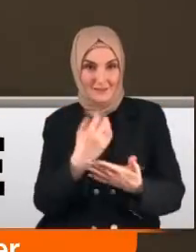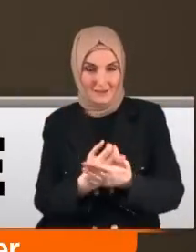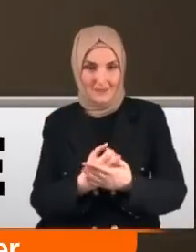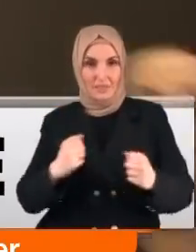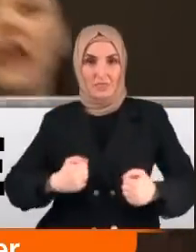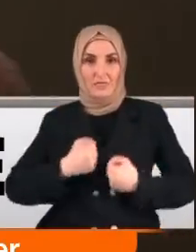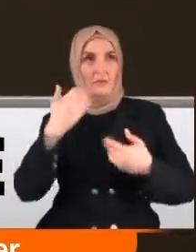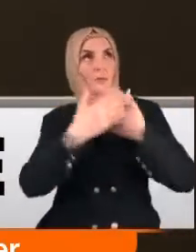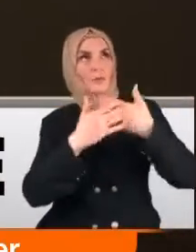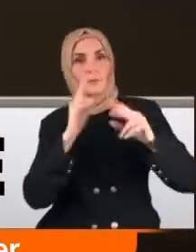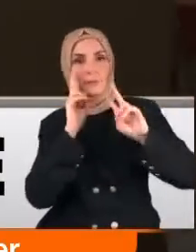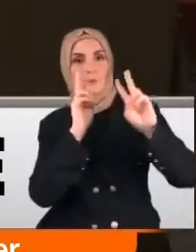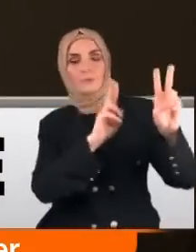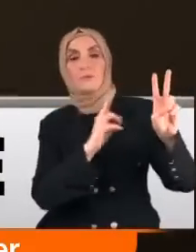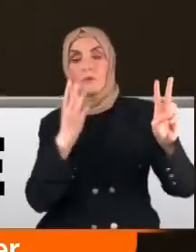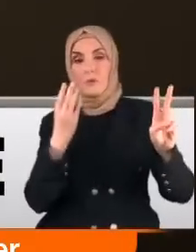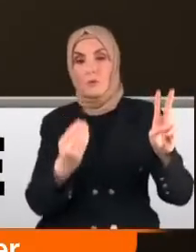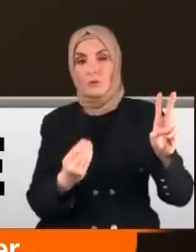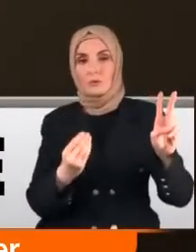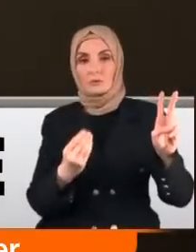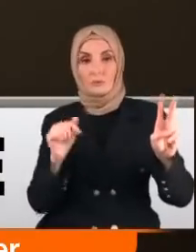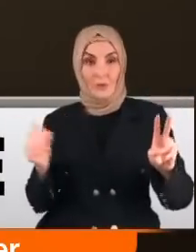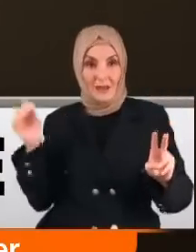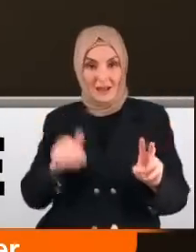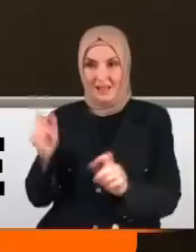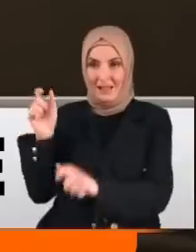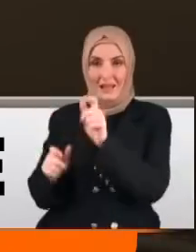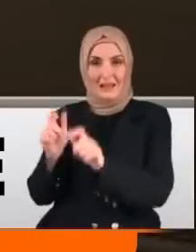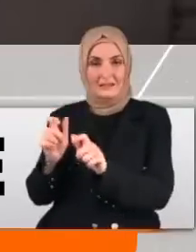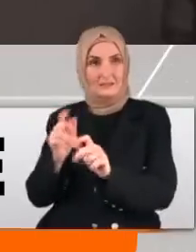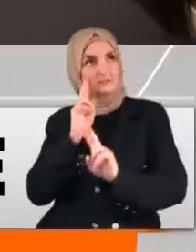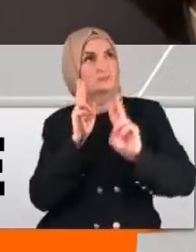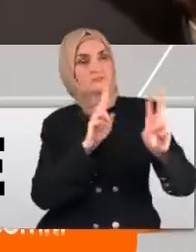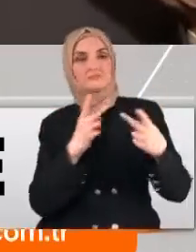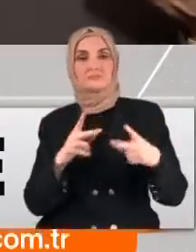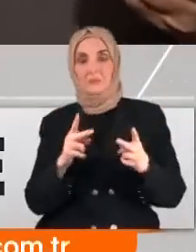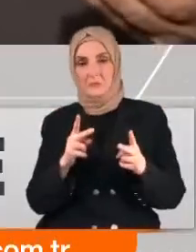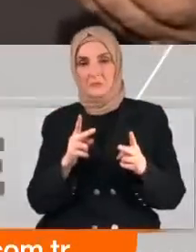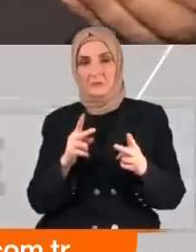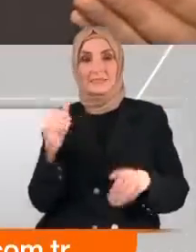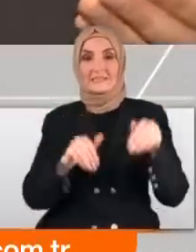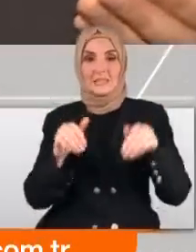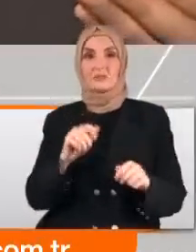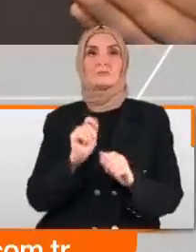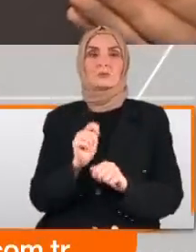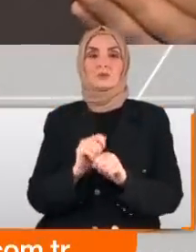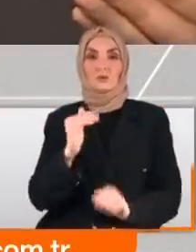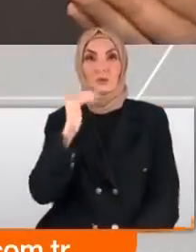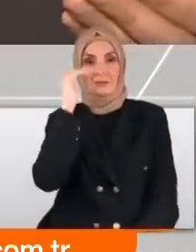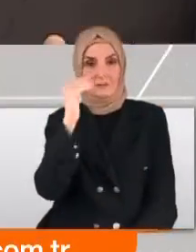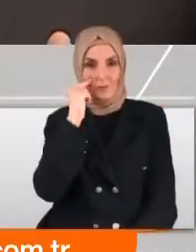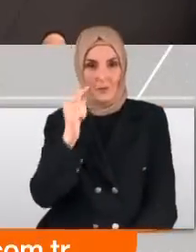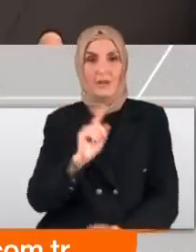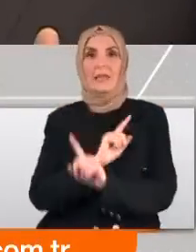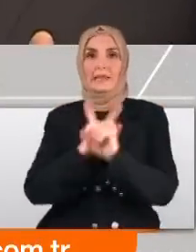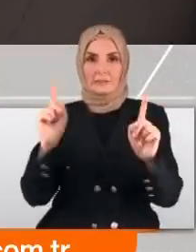genel merkezde bulunan herkes bu dev ekrandan o sonuçları takip edebilecek. Seçim İşleri Katı'nda da yine itiraz ve şikayet heyeti